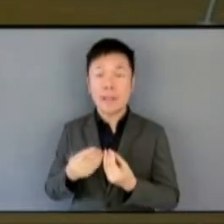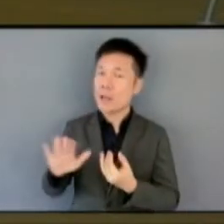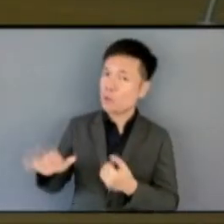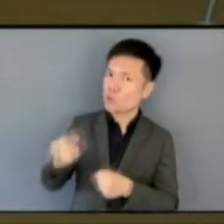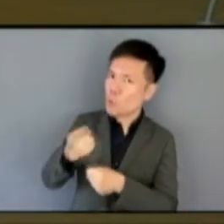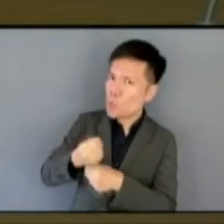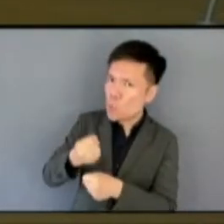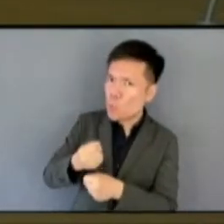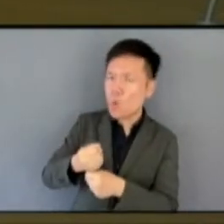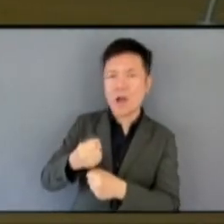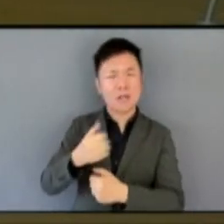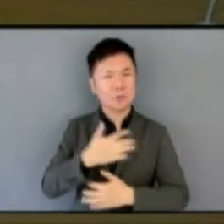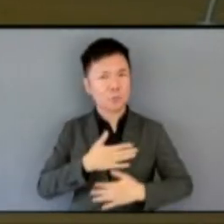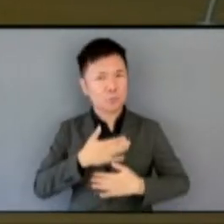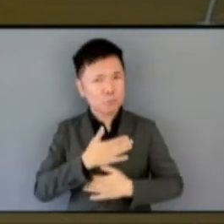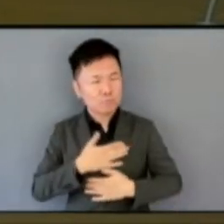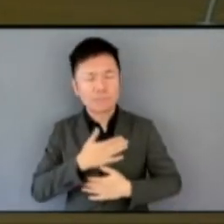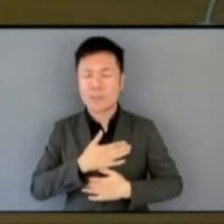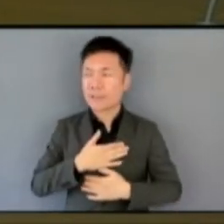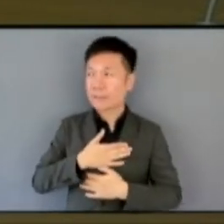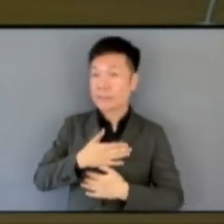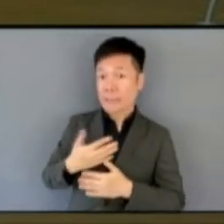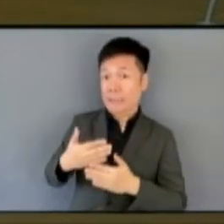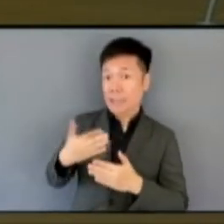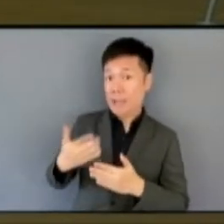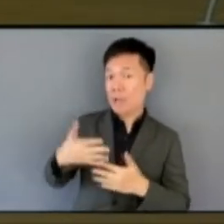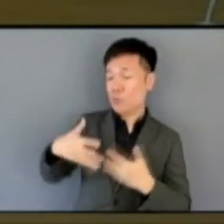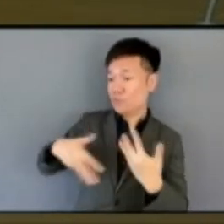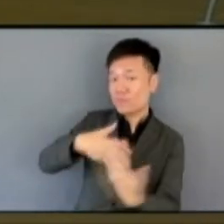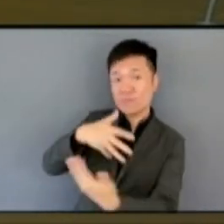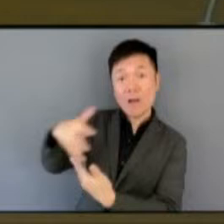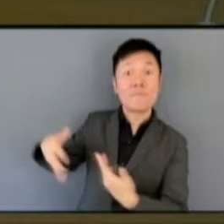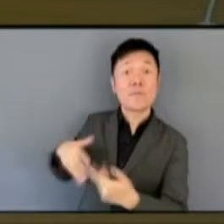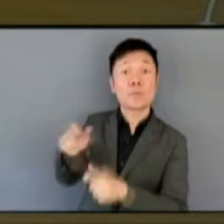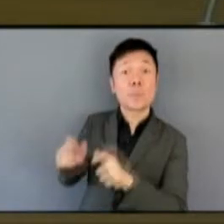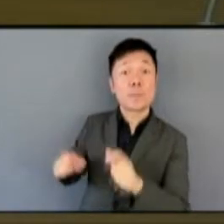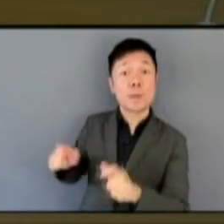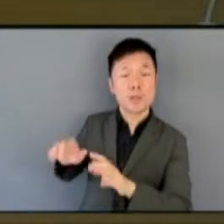В России продлена программа материнского капитала,